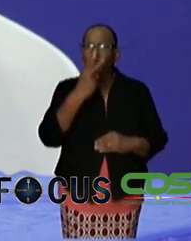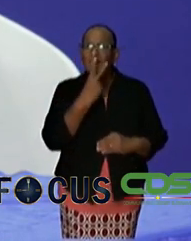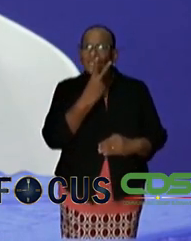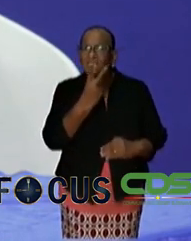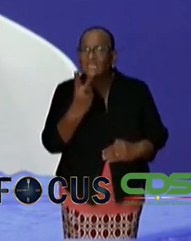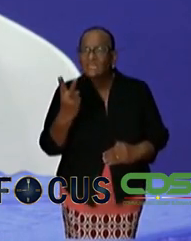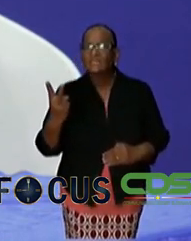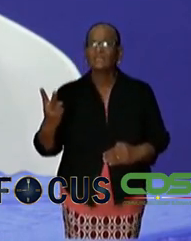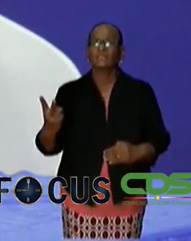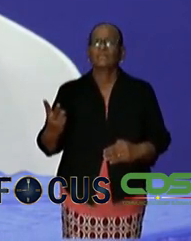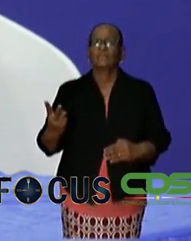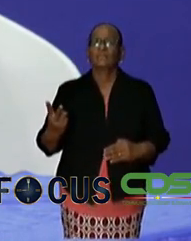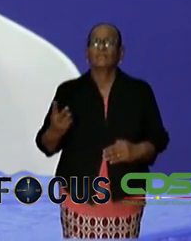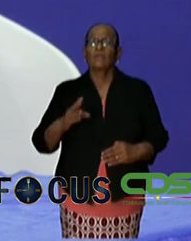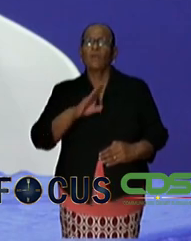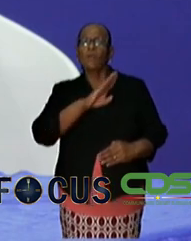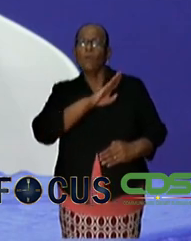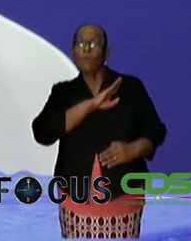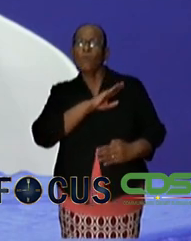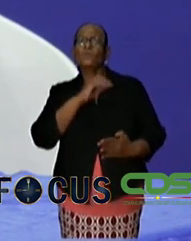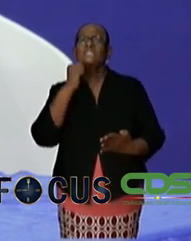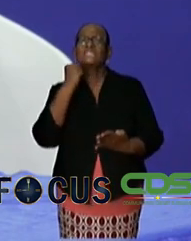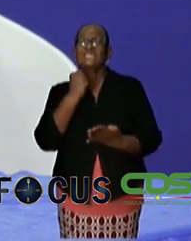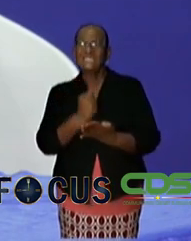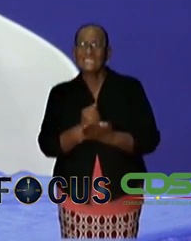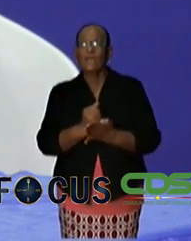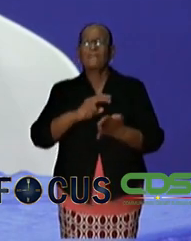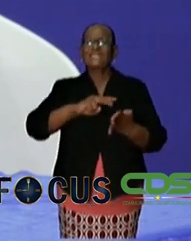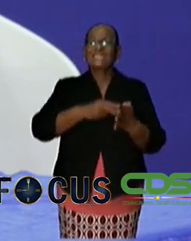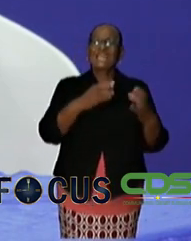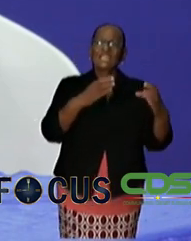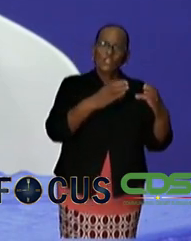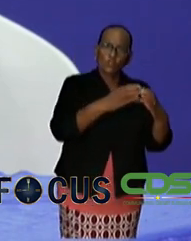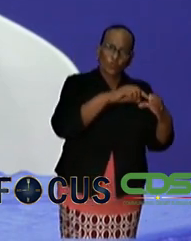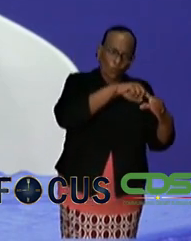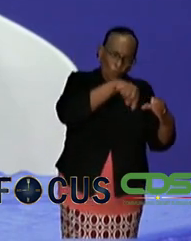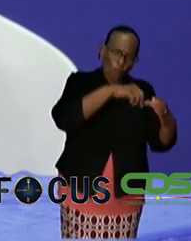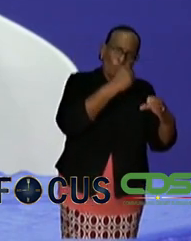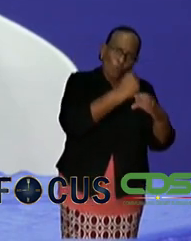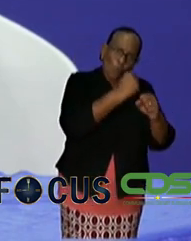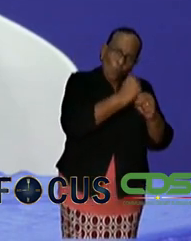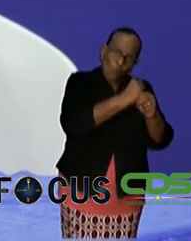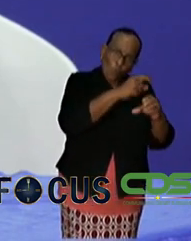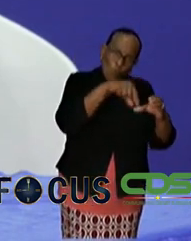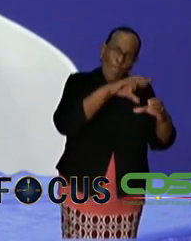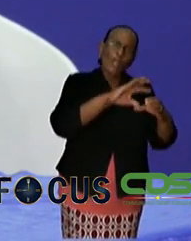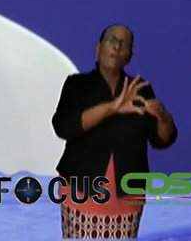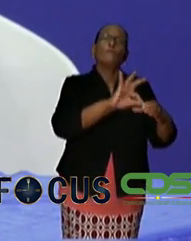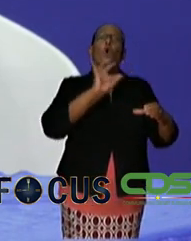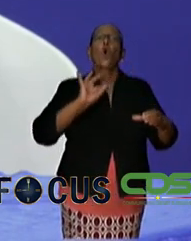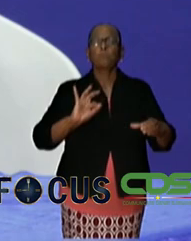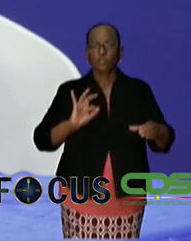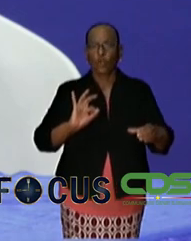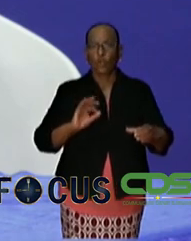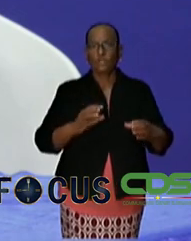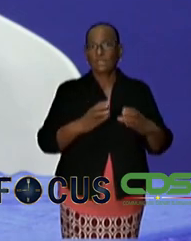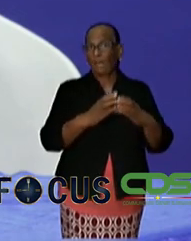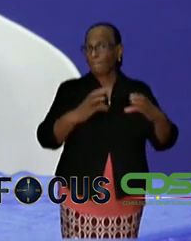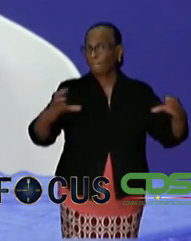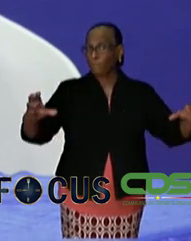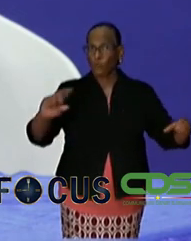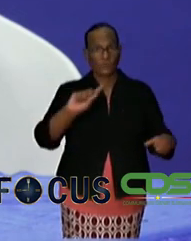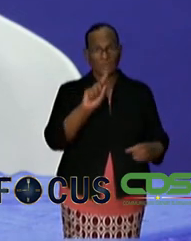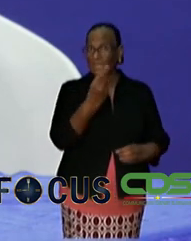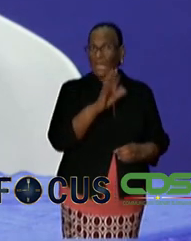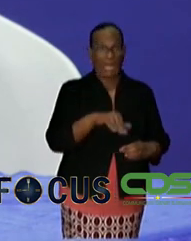waar we ook zeker met het technisch team aan hebben gewerkt. En niet alleen bij de bussen, maar ook bij de